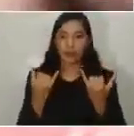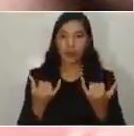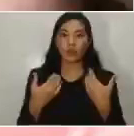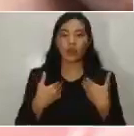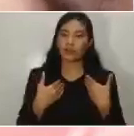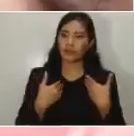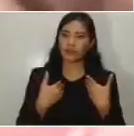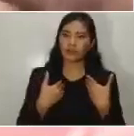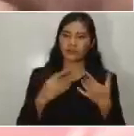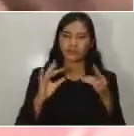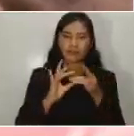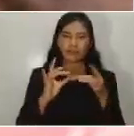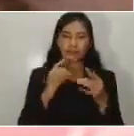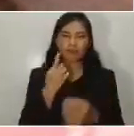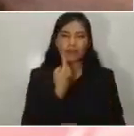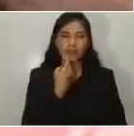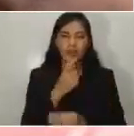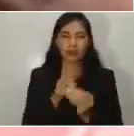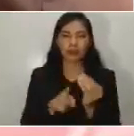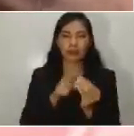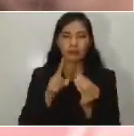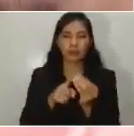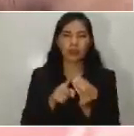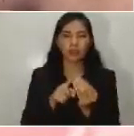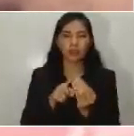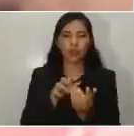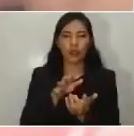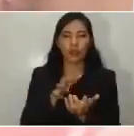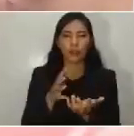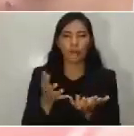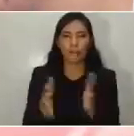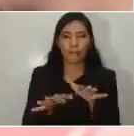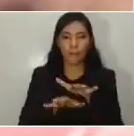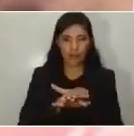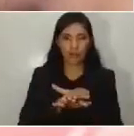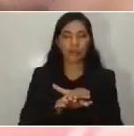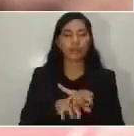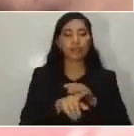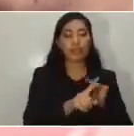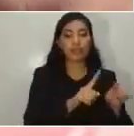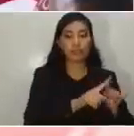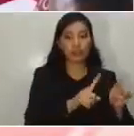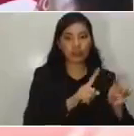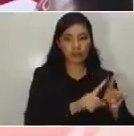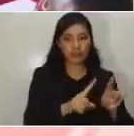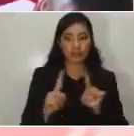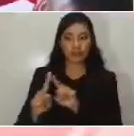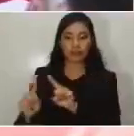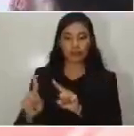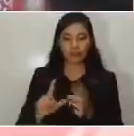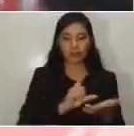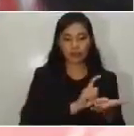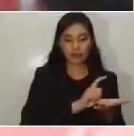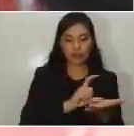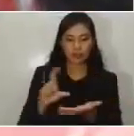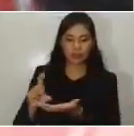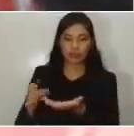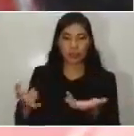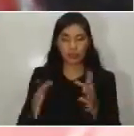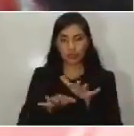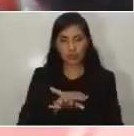kanilang immunogenicity o yung ability niya na magagawa ng antibody yung katawan after